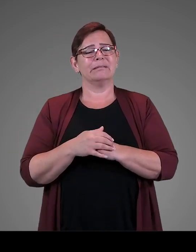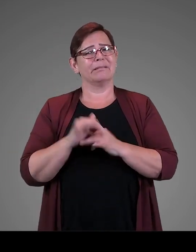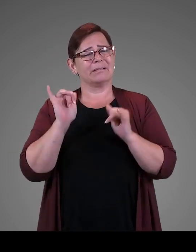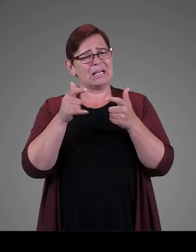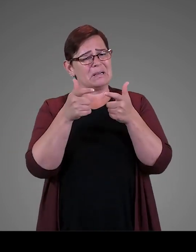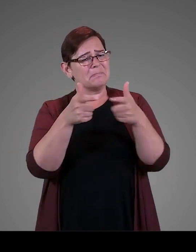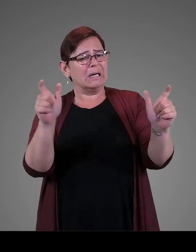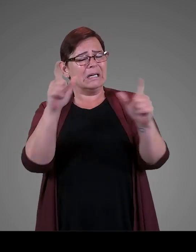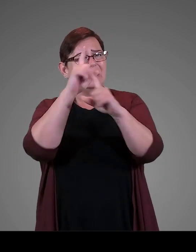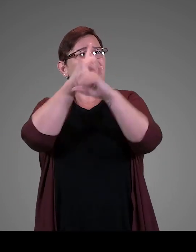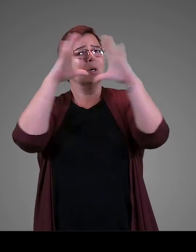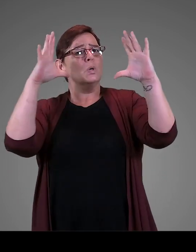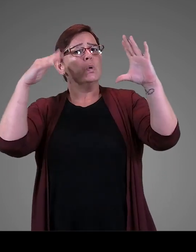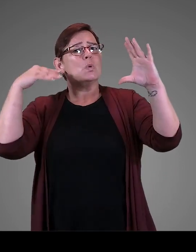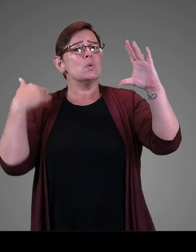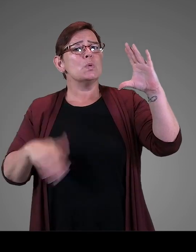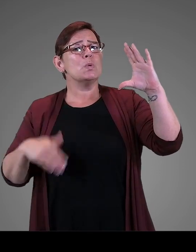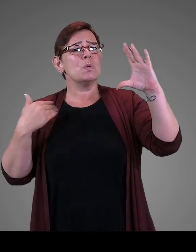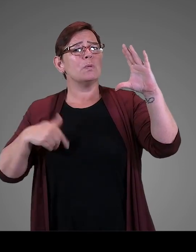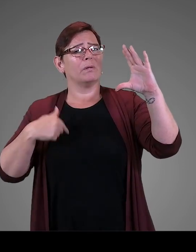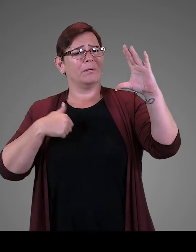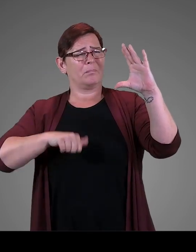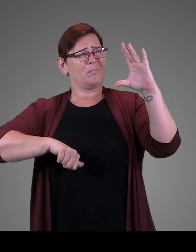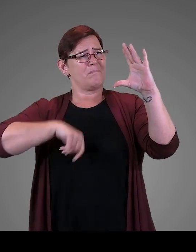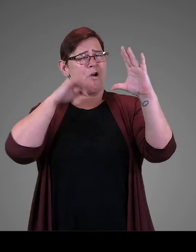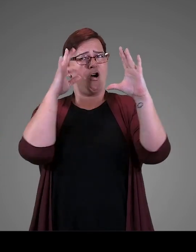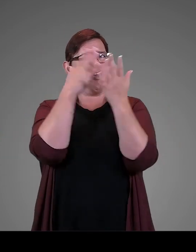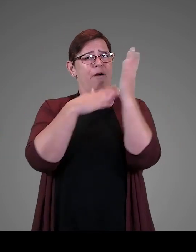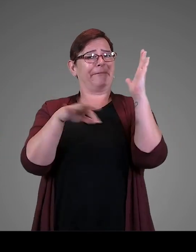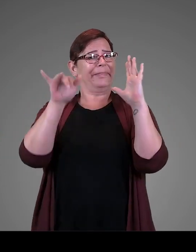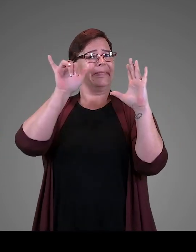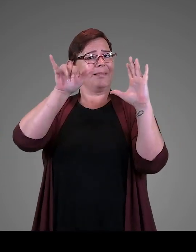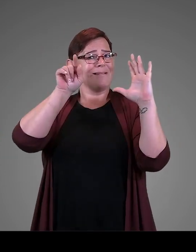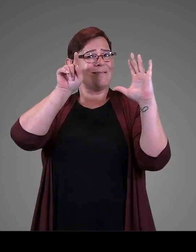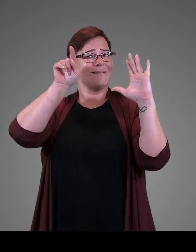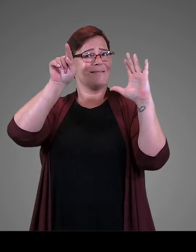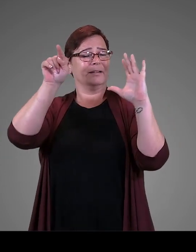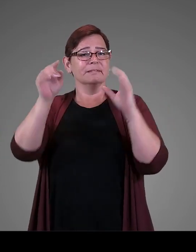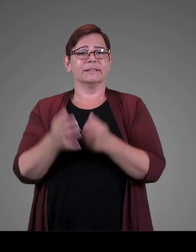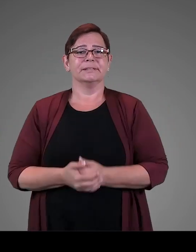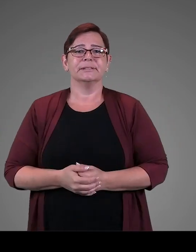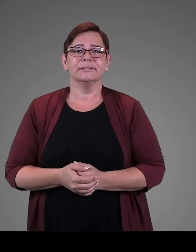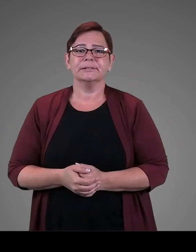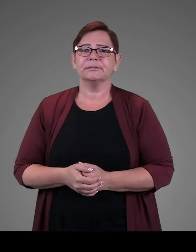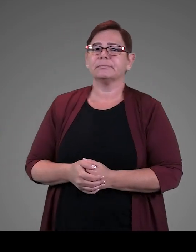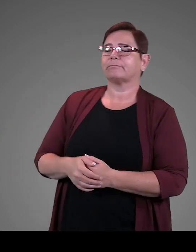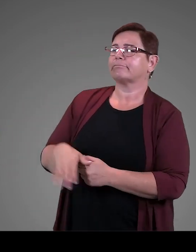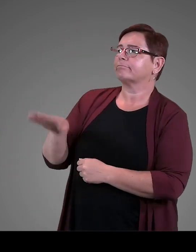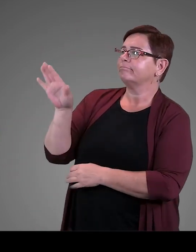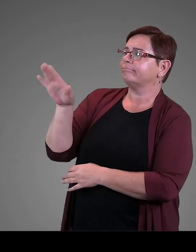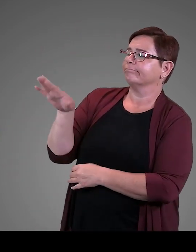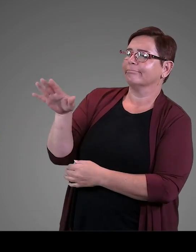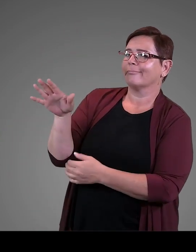mission, parce que moi, j'ai une très grande fierté de faire partie de ça.